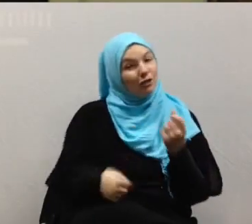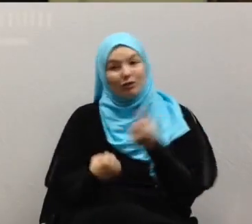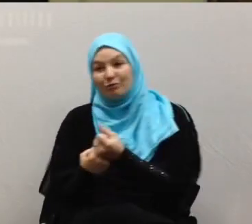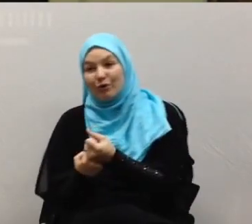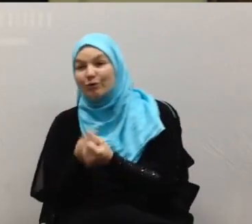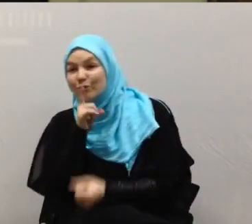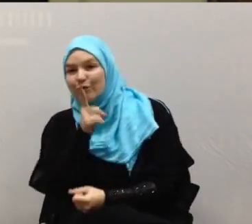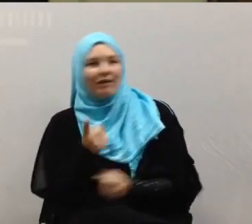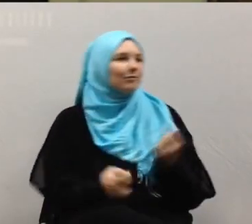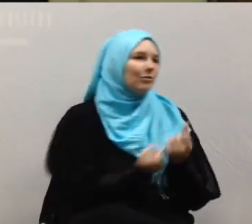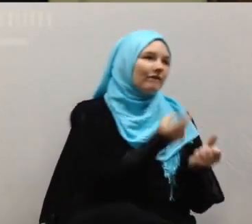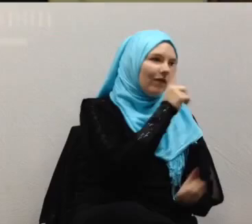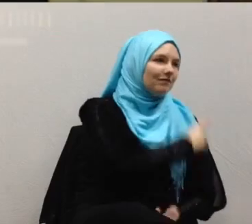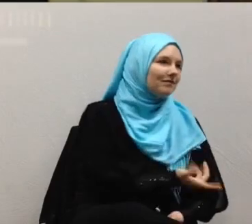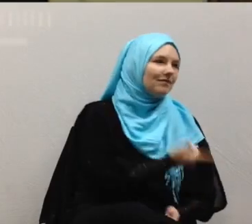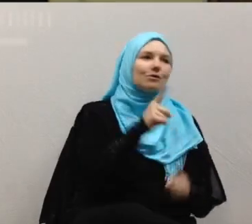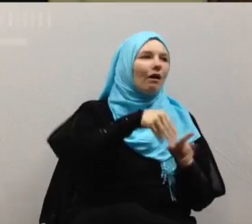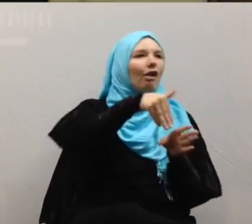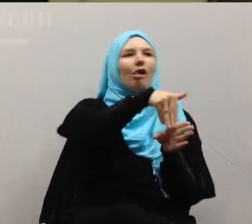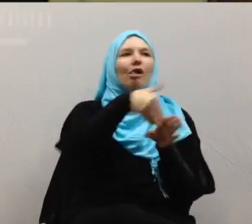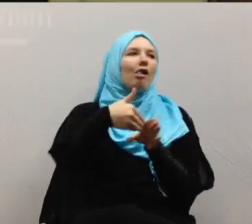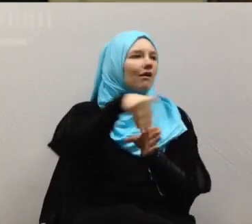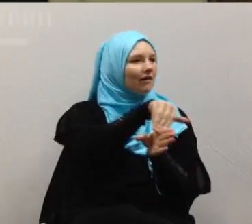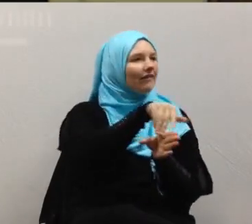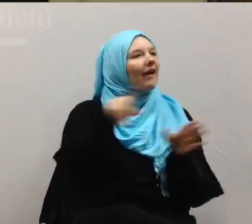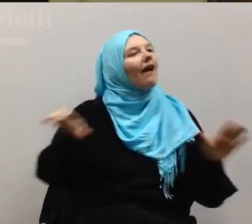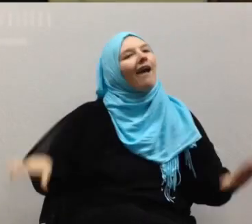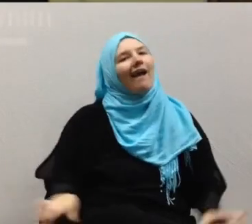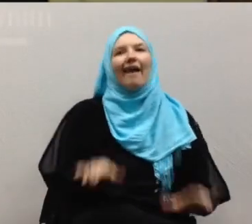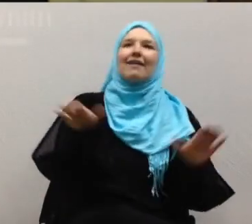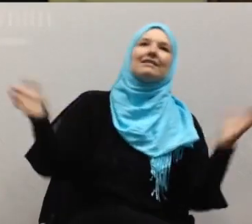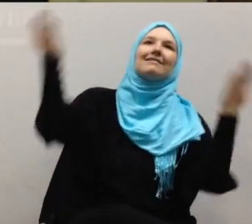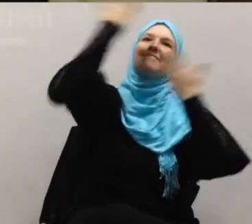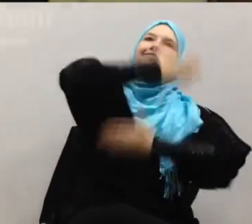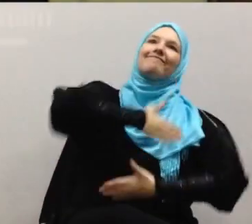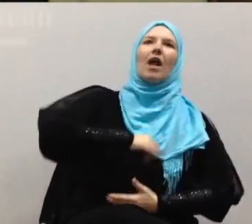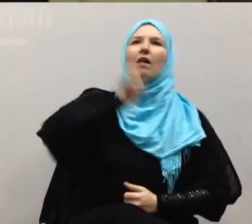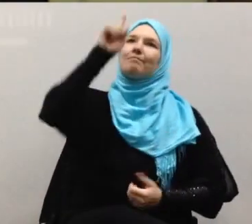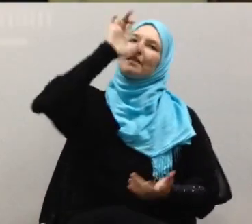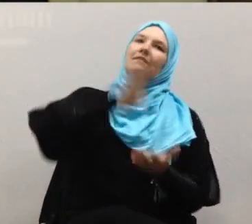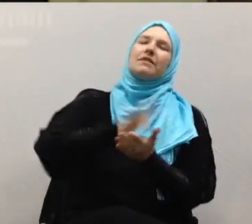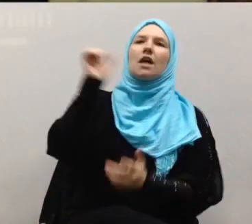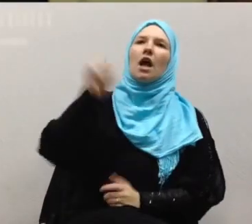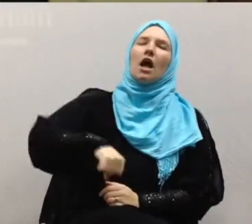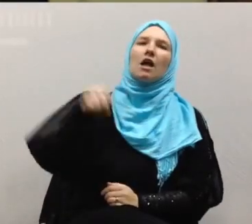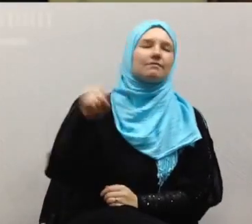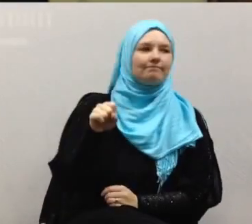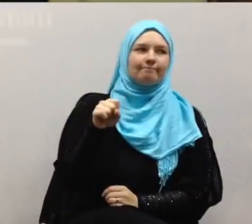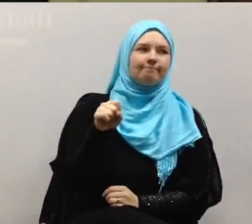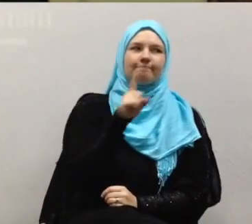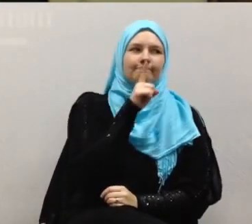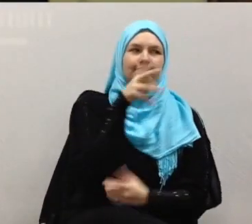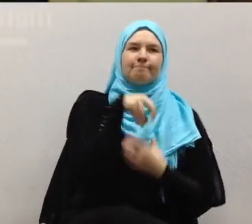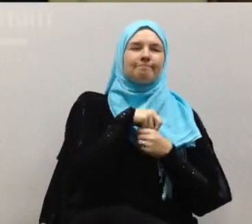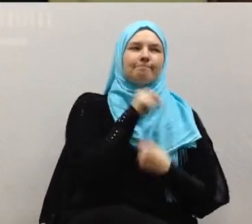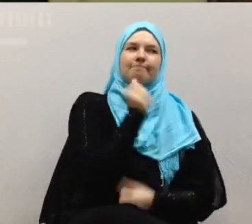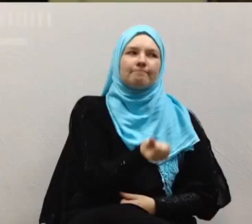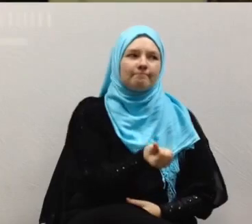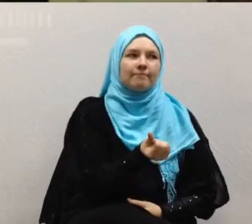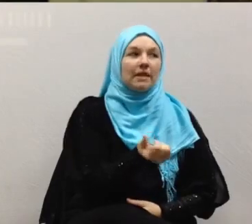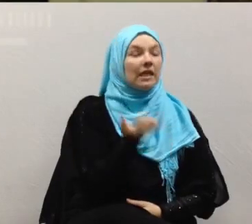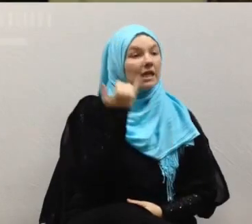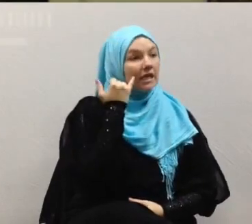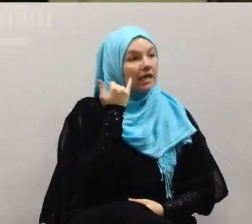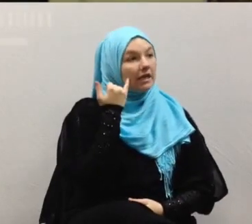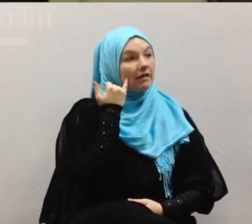They pretend to believe. وَإِذَا لَقُوا الَّذِينَ آمَنُوا قَالُوا آمَنَّ If they meet with the believers, they say,